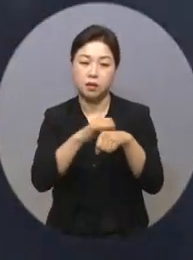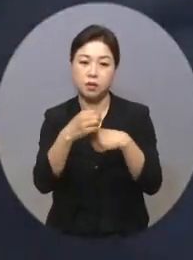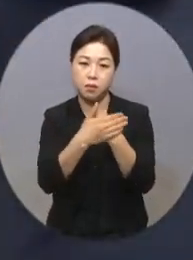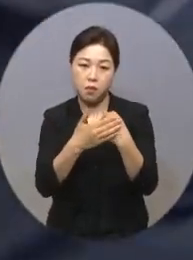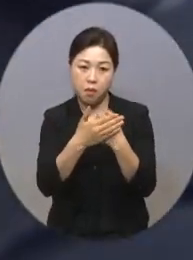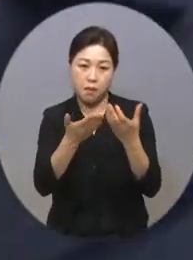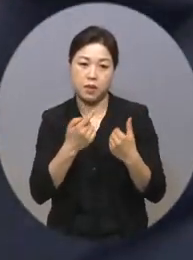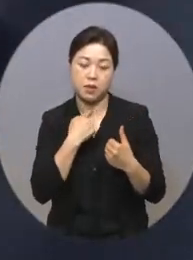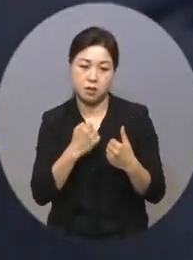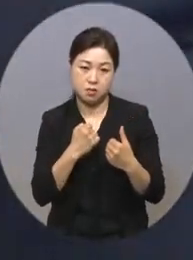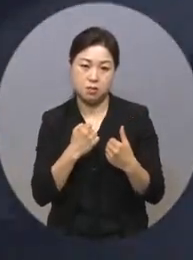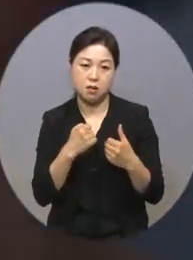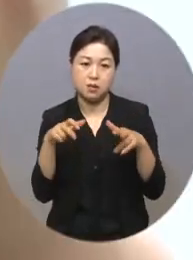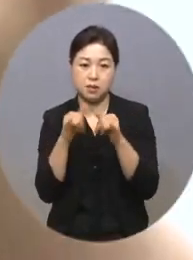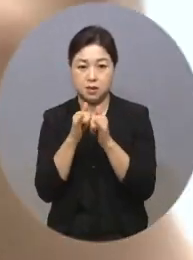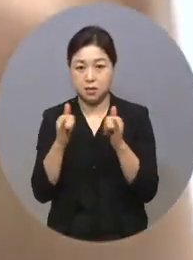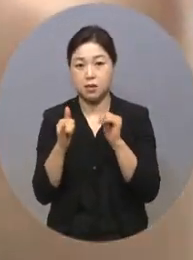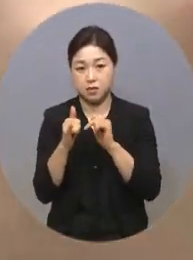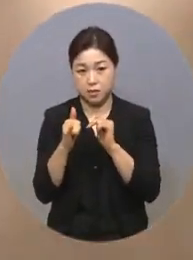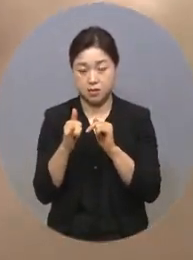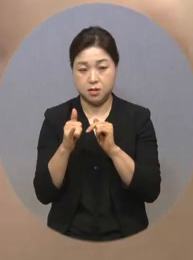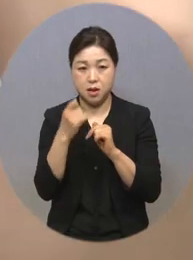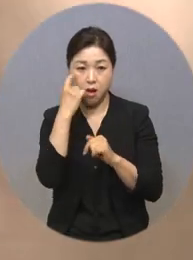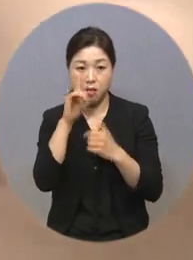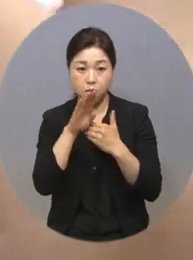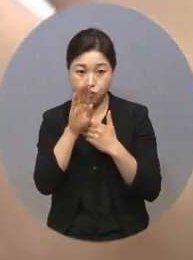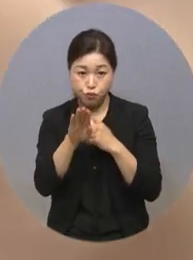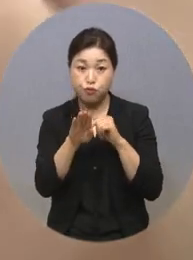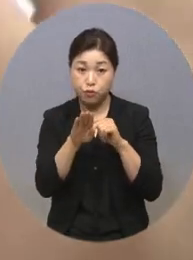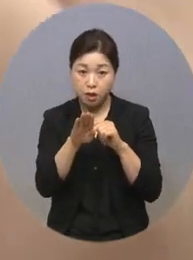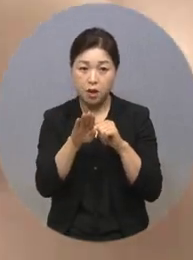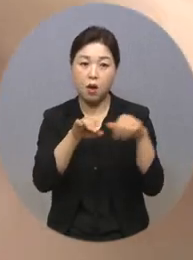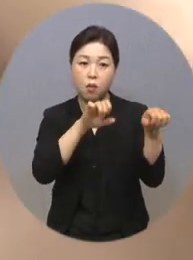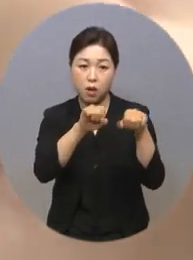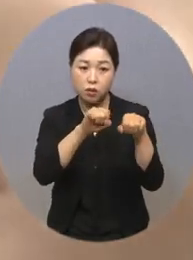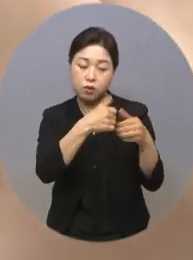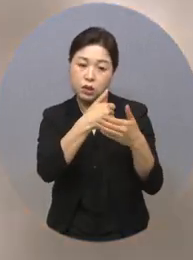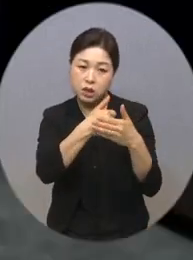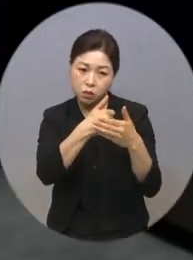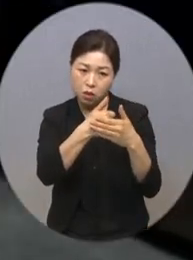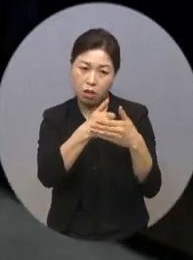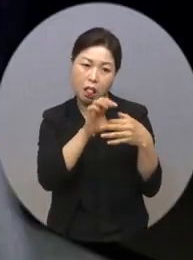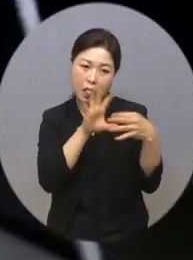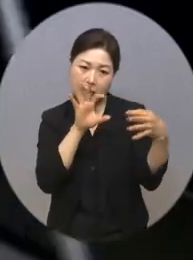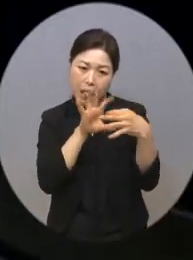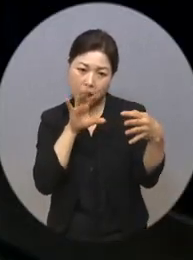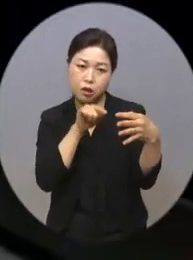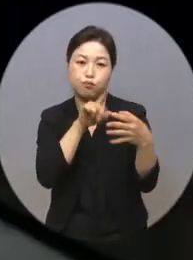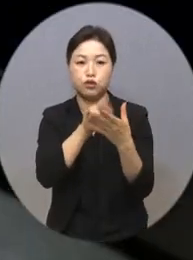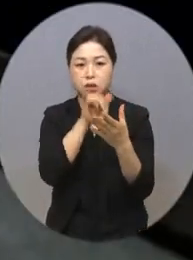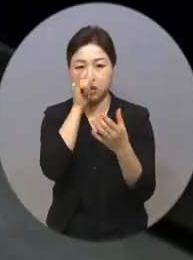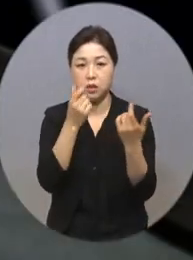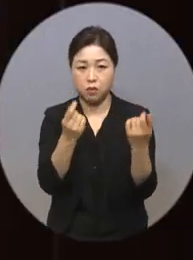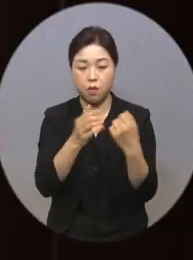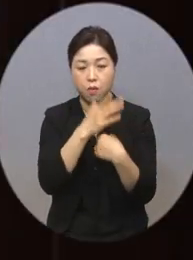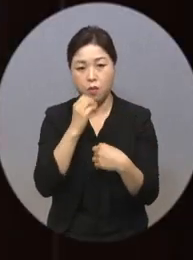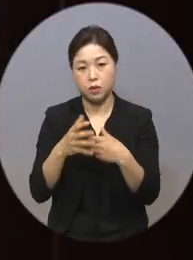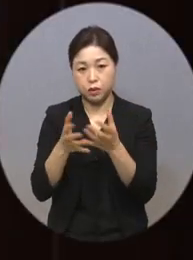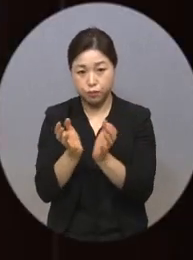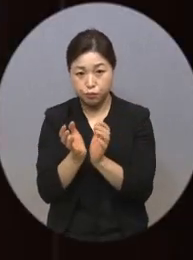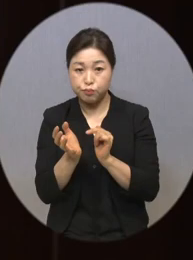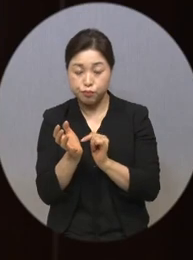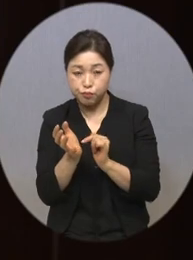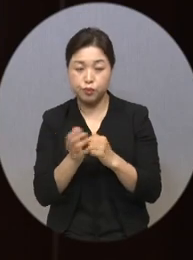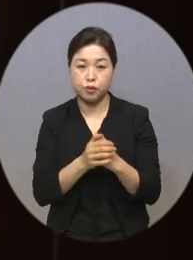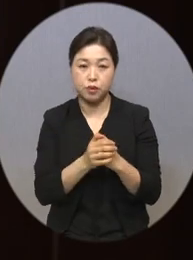받았던 당사자들이 당장 다음 달부터 활동지원 급여 하락에 대한 문제를 제기해왔고 복지부는 도입 취지 등을